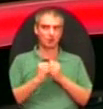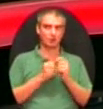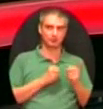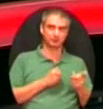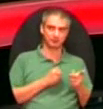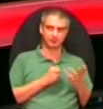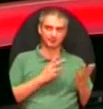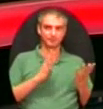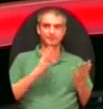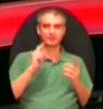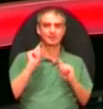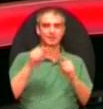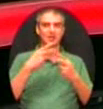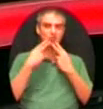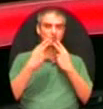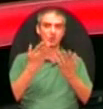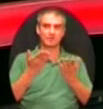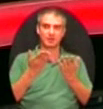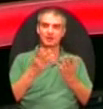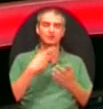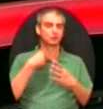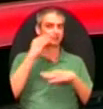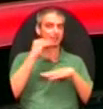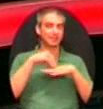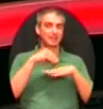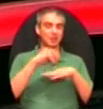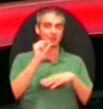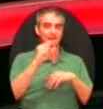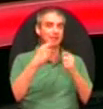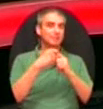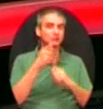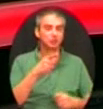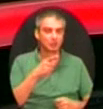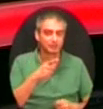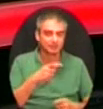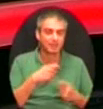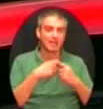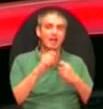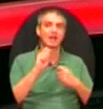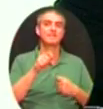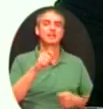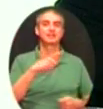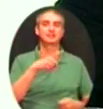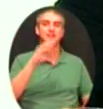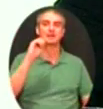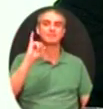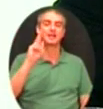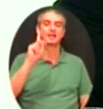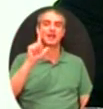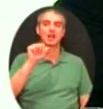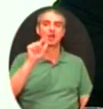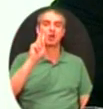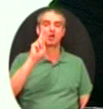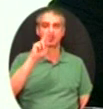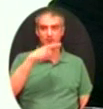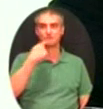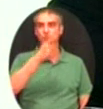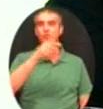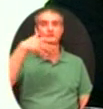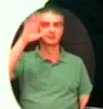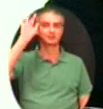ואם תגיע איזושהי תגובה... אם תרצה עדכון קטן שלום לגבי כן? העניין הזה, כן. אז חבר הכנסת מייקל אורן אומר שככל הנראה הוא